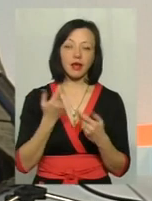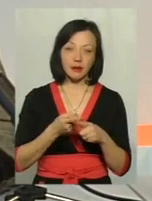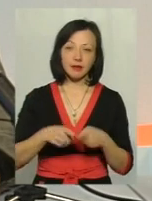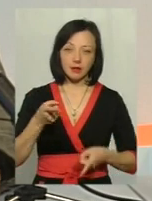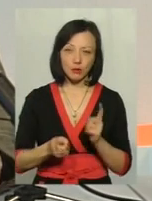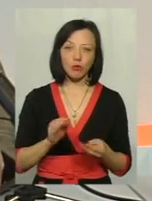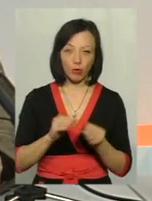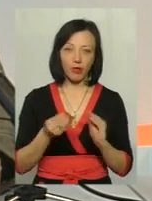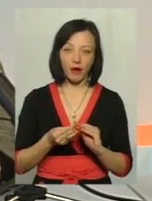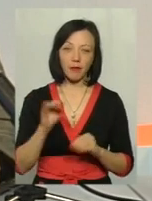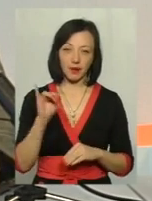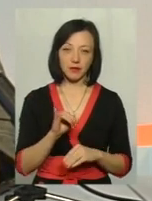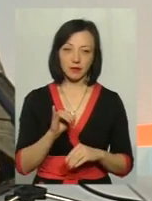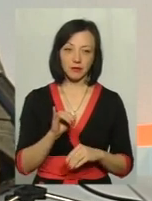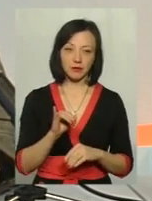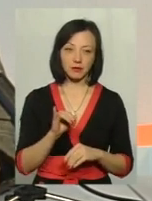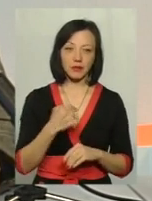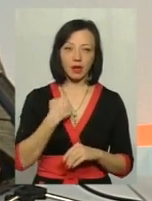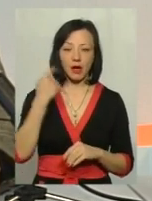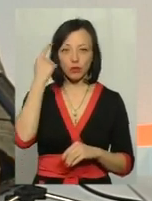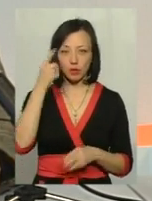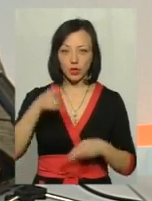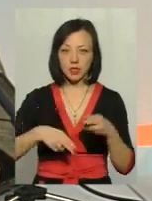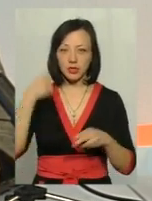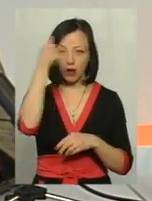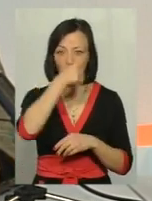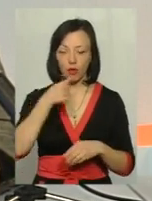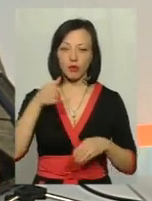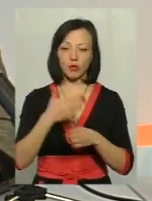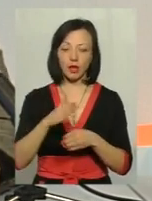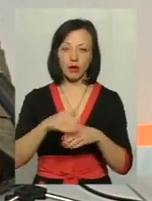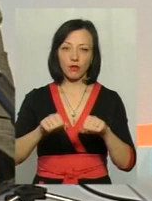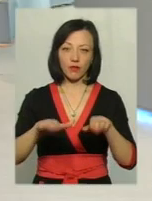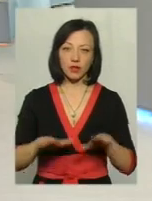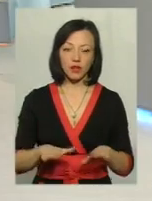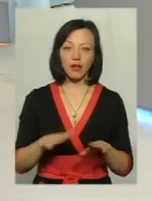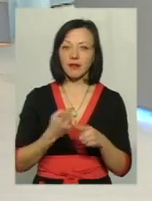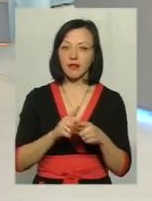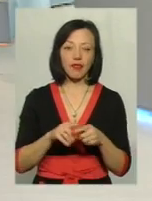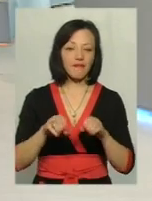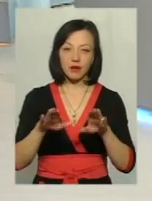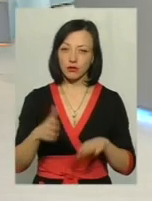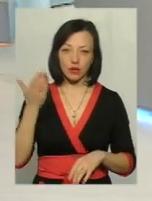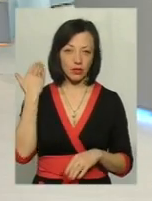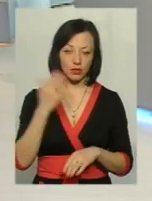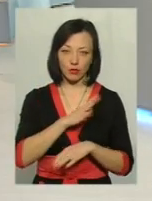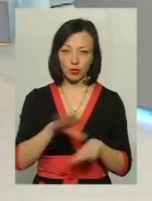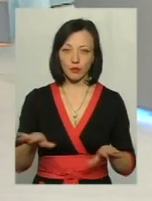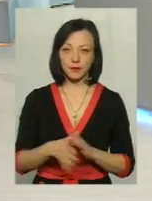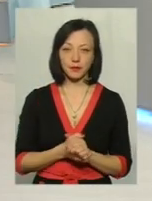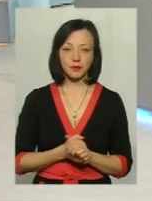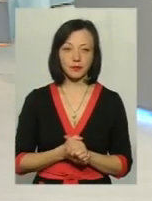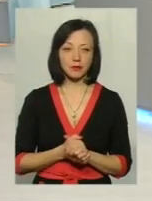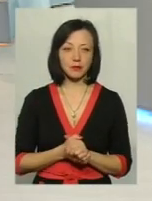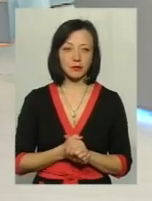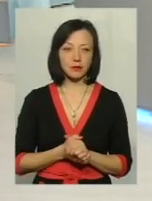дійсна проблема. І я думаю, що до кінця року вона буде потихеньку вирішуватись. І вона не вирішувалась раніше.